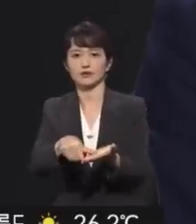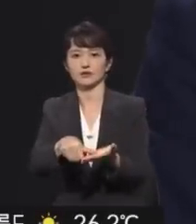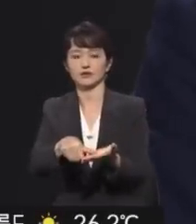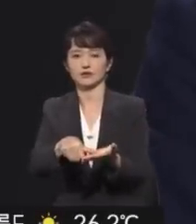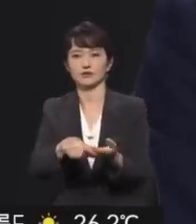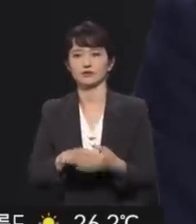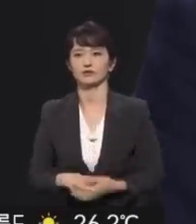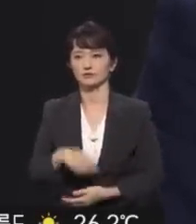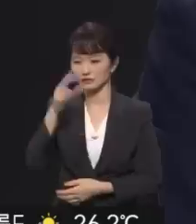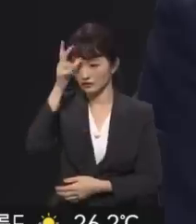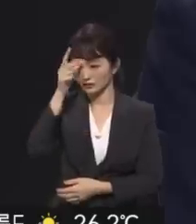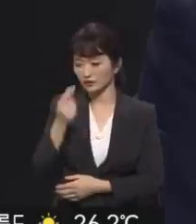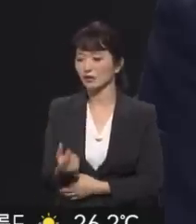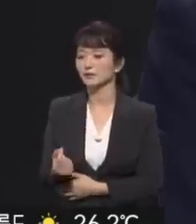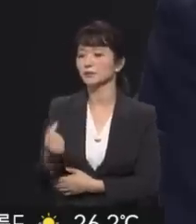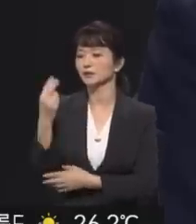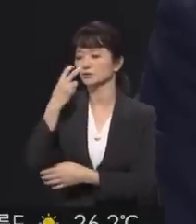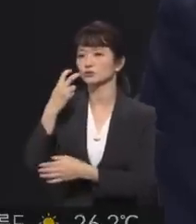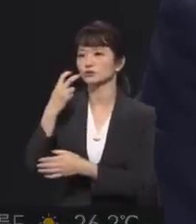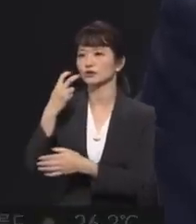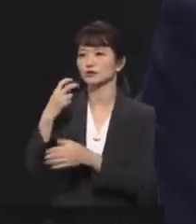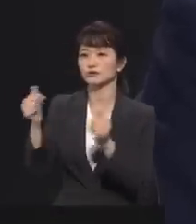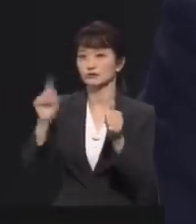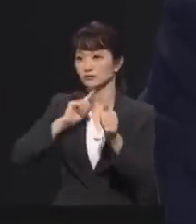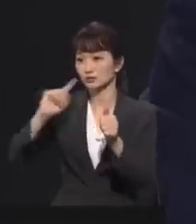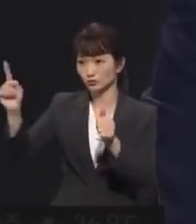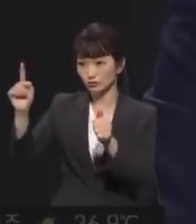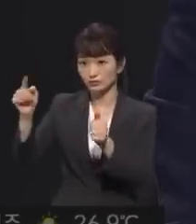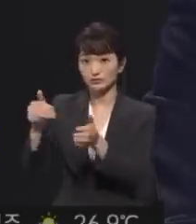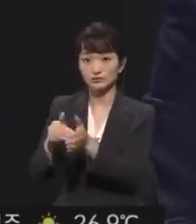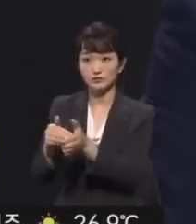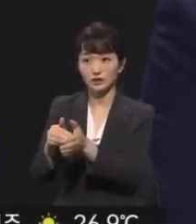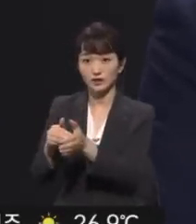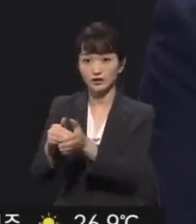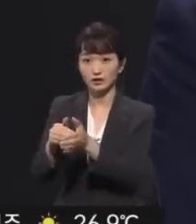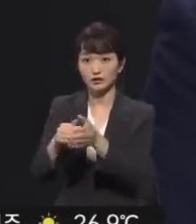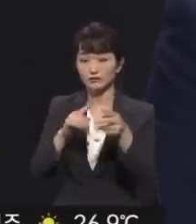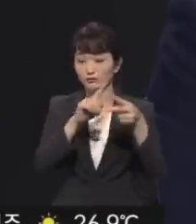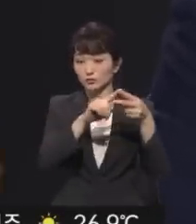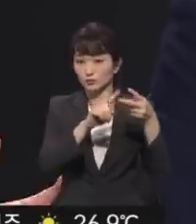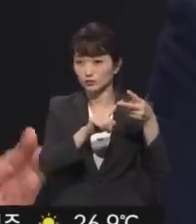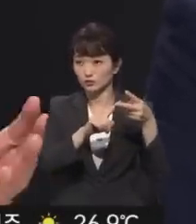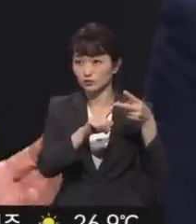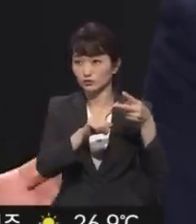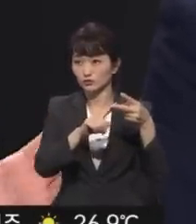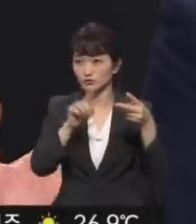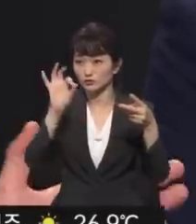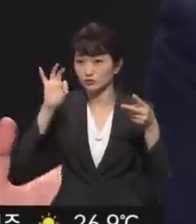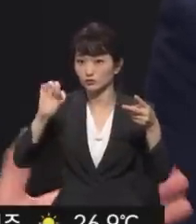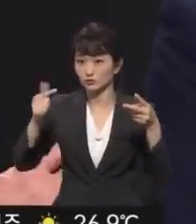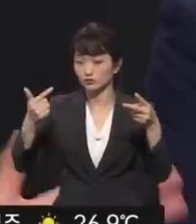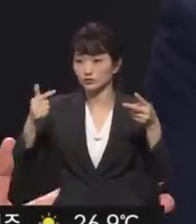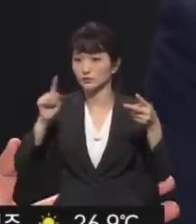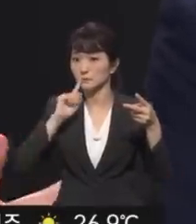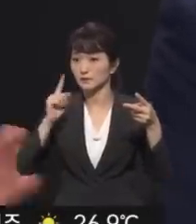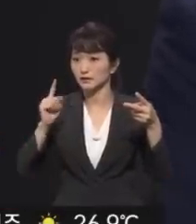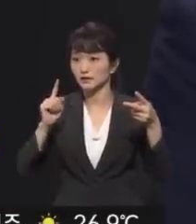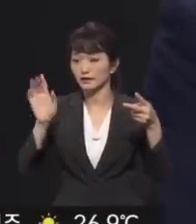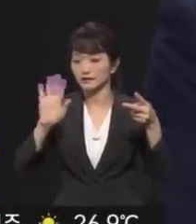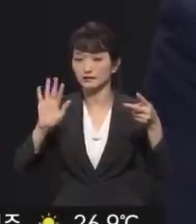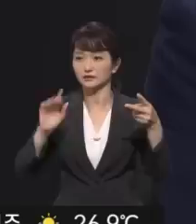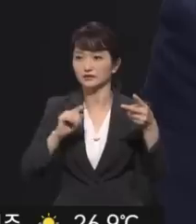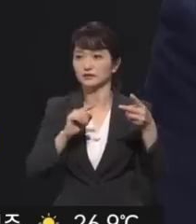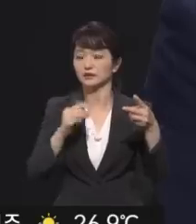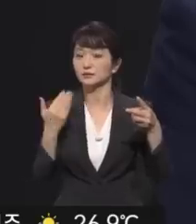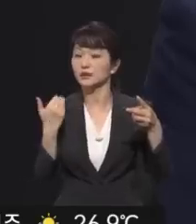경찰 빨 수사 끝내서 기소 하던지 예 그래서 보자 라고 하거나 아니면 우리 이윤석 때 매진 말씀이 속 되지 말씀이 아니라 제가